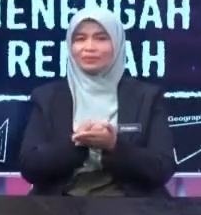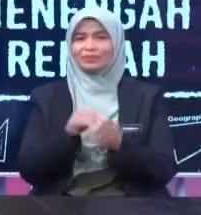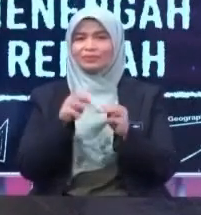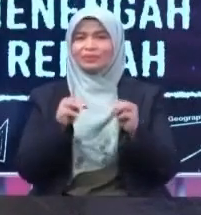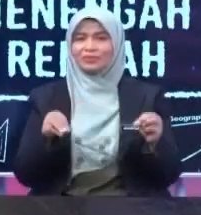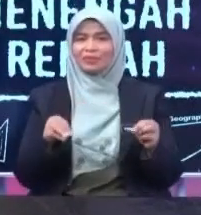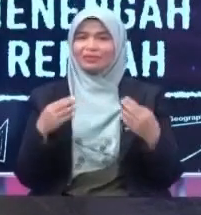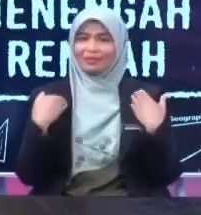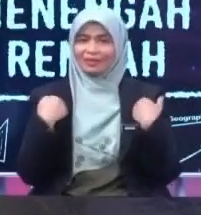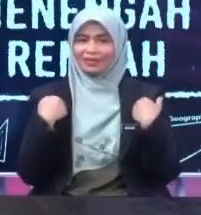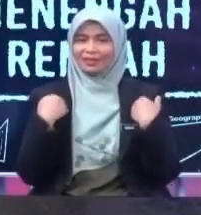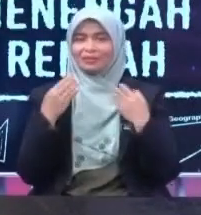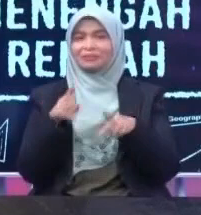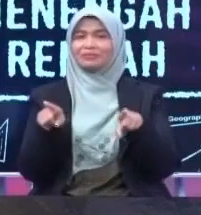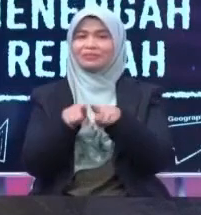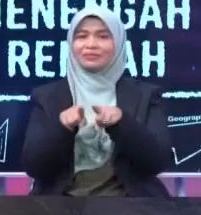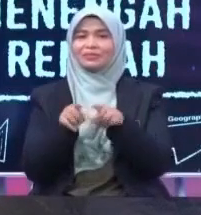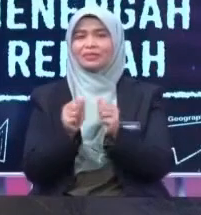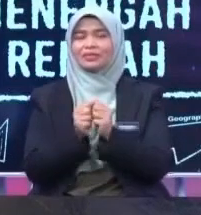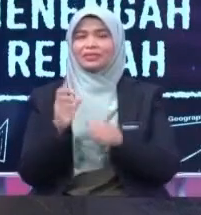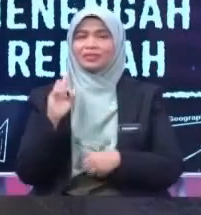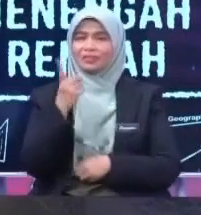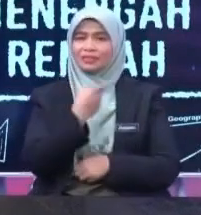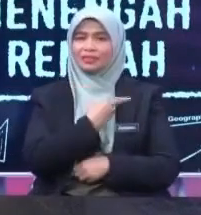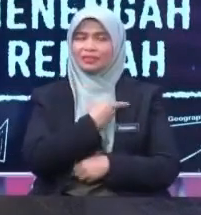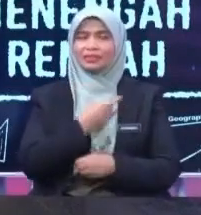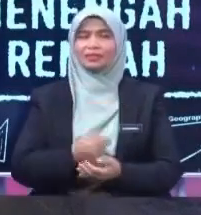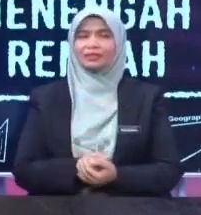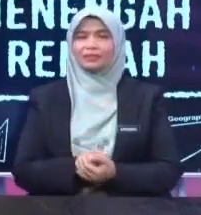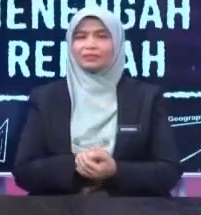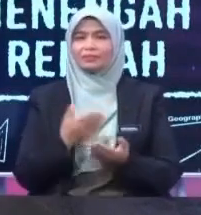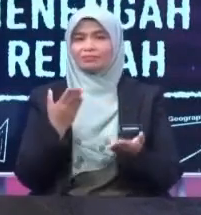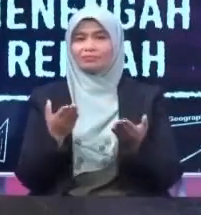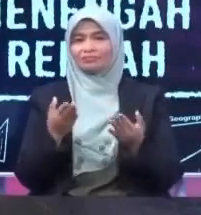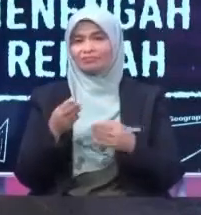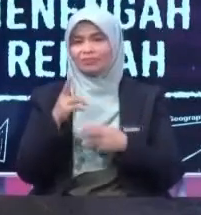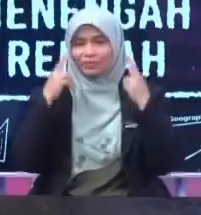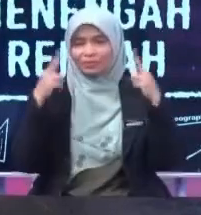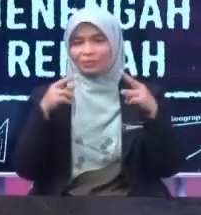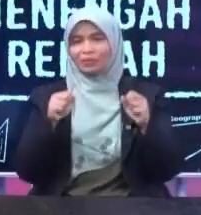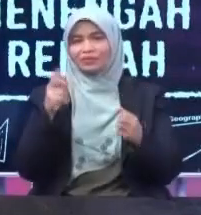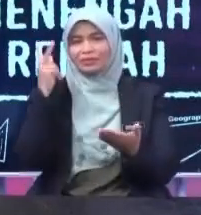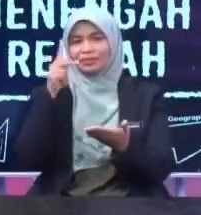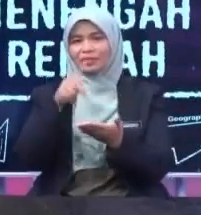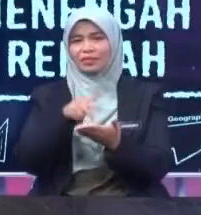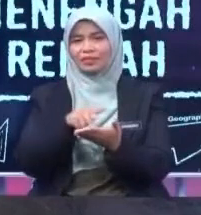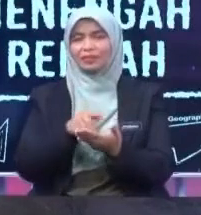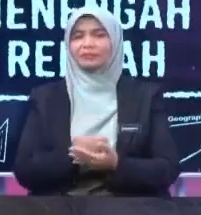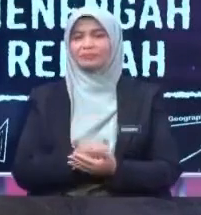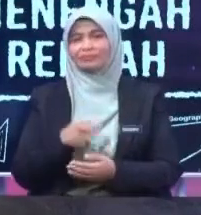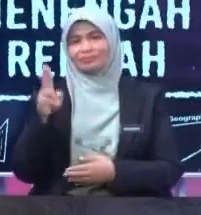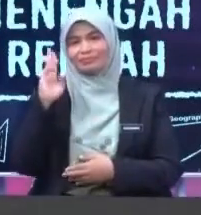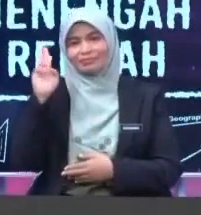ini, ada lagi murid yang akan bersama dengan kita pada hari ini. Mungkin Ustazah boleh kenalkan murid-murid yang akan bersama dengan kita pada hari ini. Hai